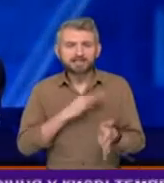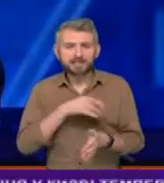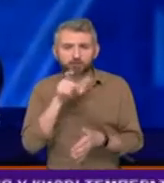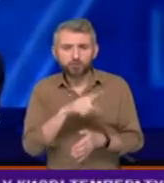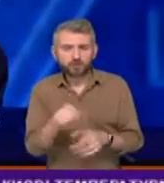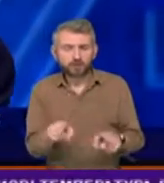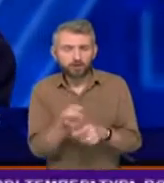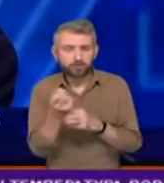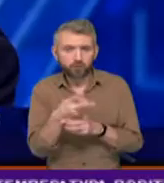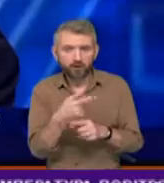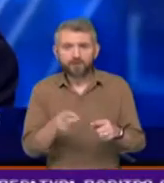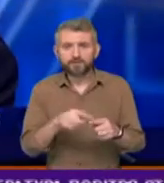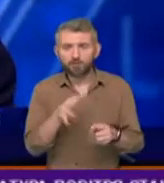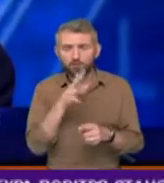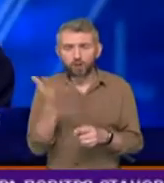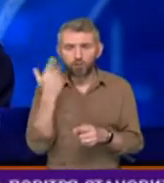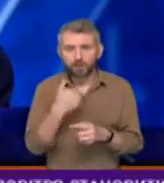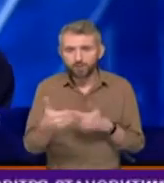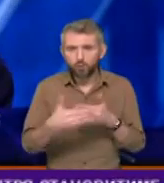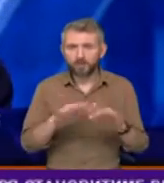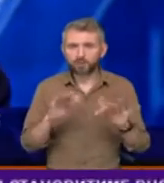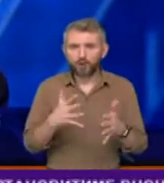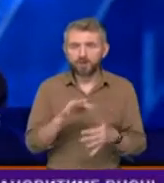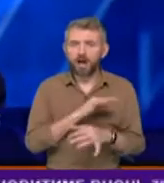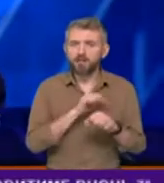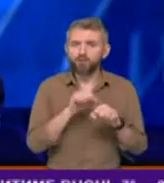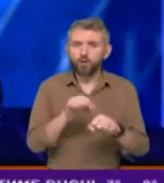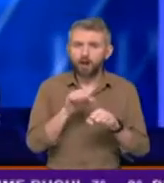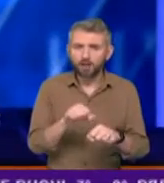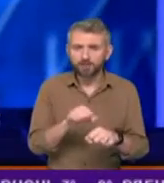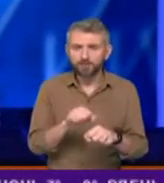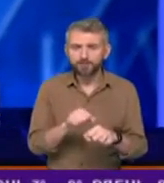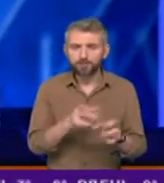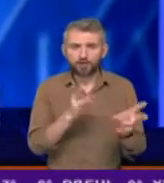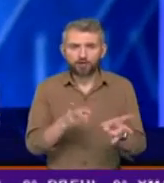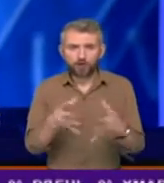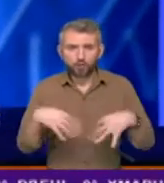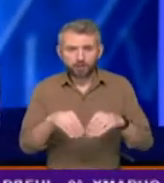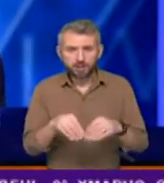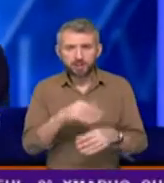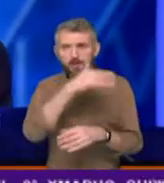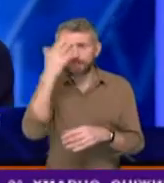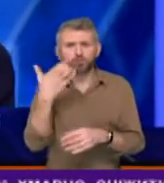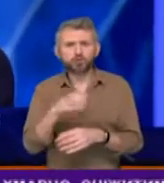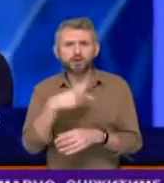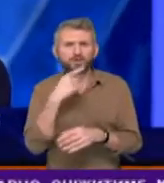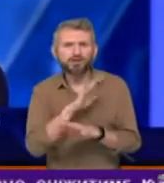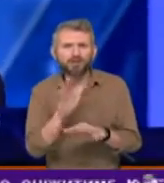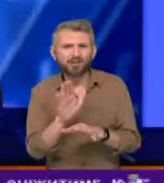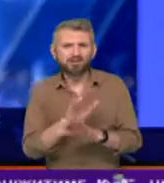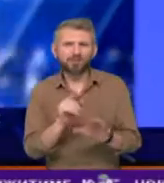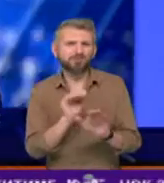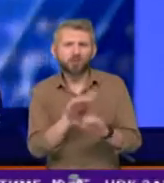женуть в шию. Але в цей момент, коли підходить ця ситуація, адвокати жертв родин Небесної Сотні кажуть, ні, не рухайте, він нас